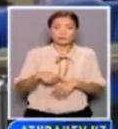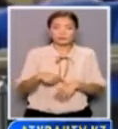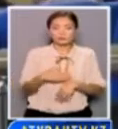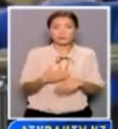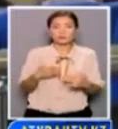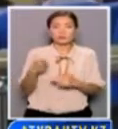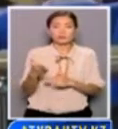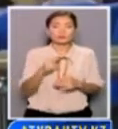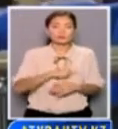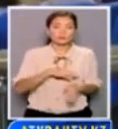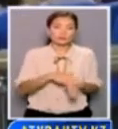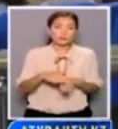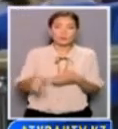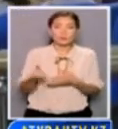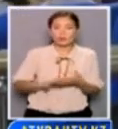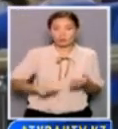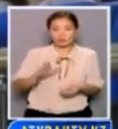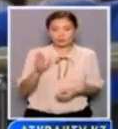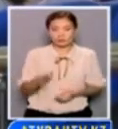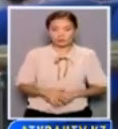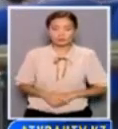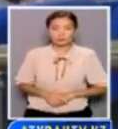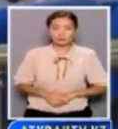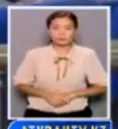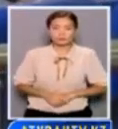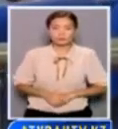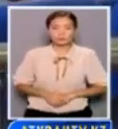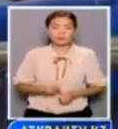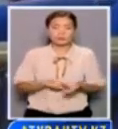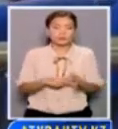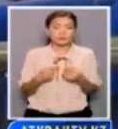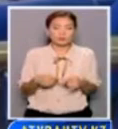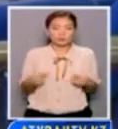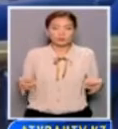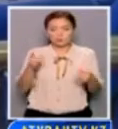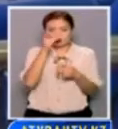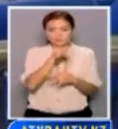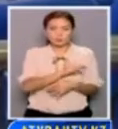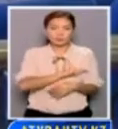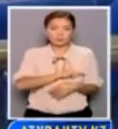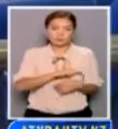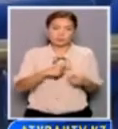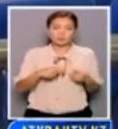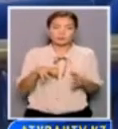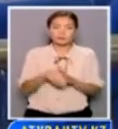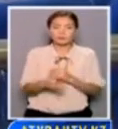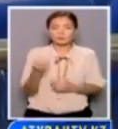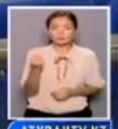Алдағы уақытта да үлкен жұмыстар жасаймыз. Біздердің енді алдағы уақытта еңселі жоспарларымыз, үлкен мәдени шараларымыз бар. Оған